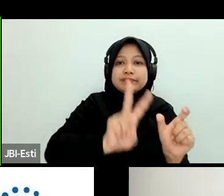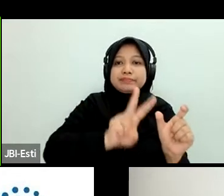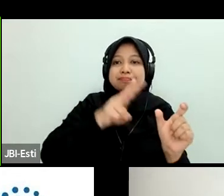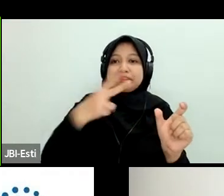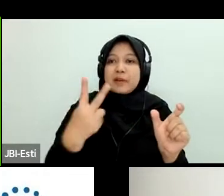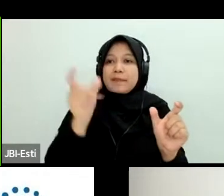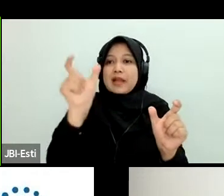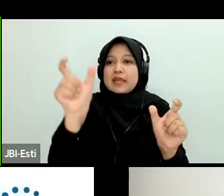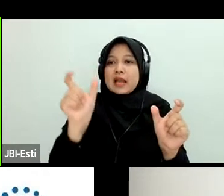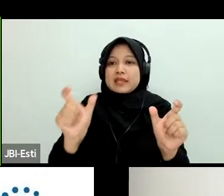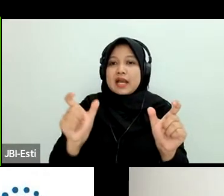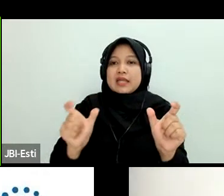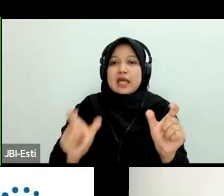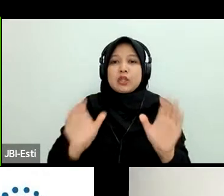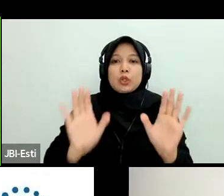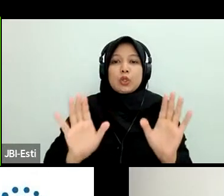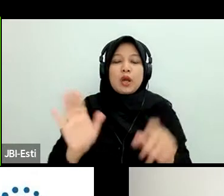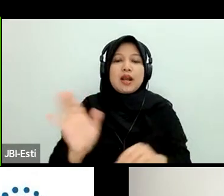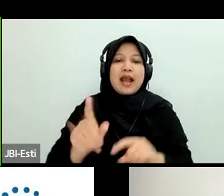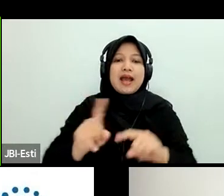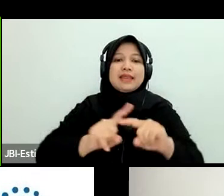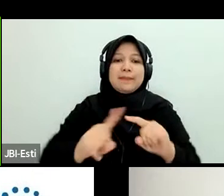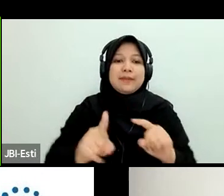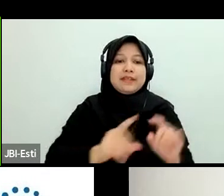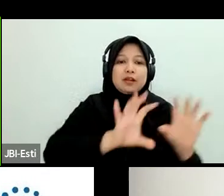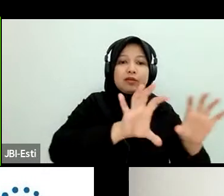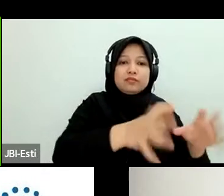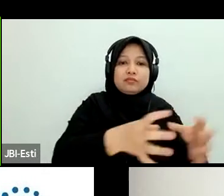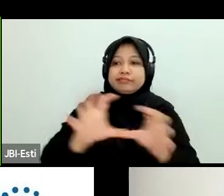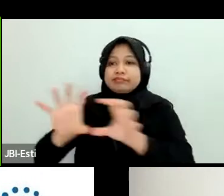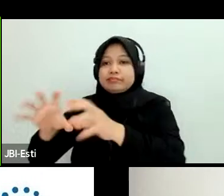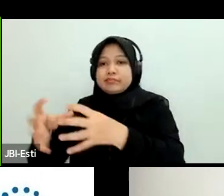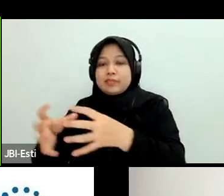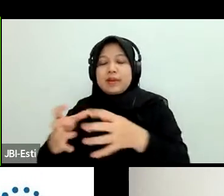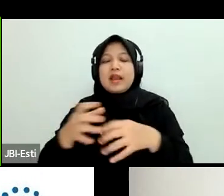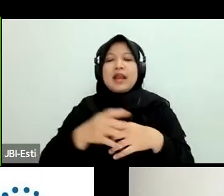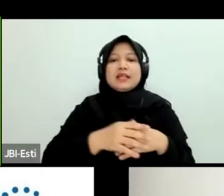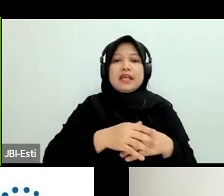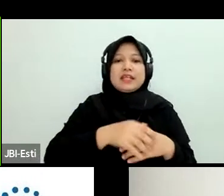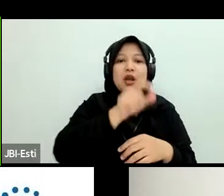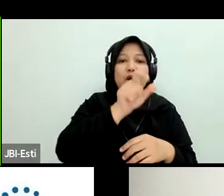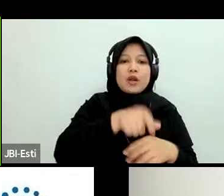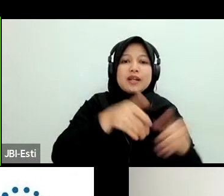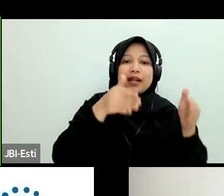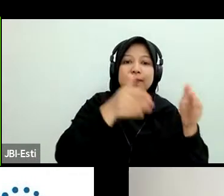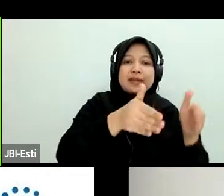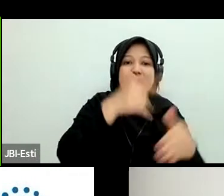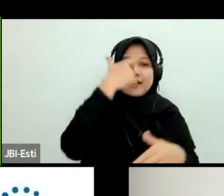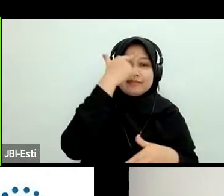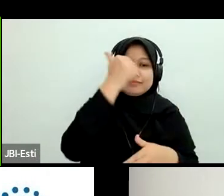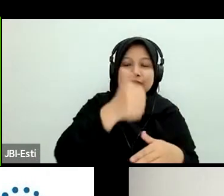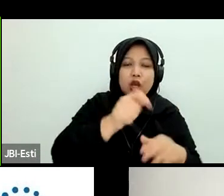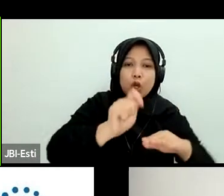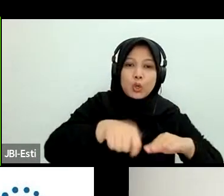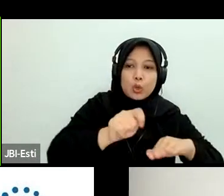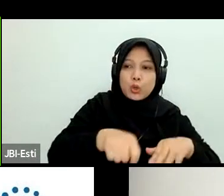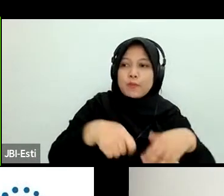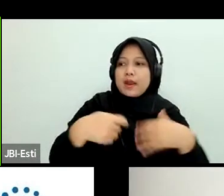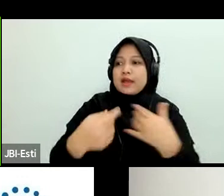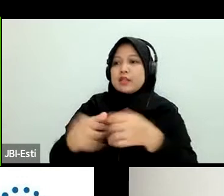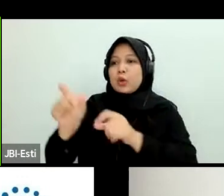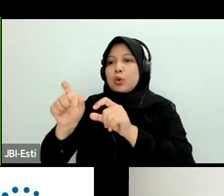dari satu kelompok ke kelompok yang lain misalnya alam pikir profesional hukum dalam pikirnya misalnya para